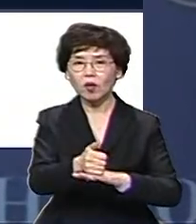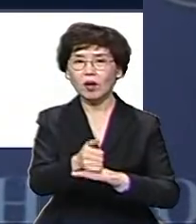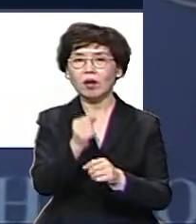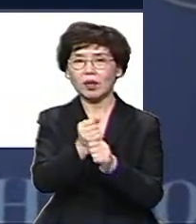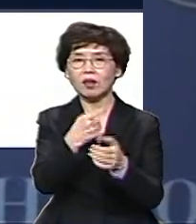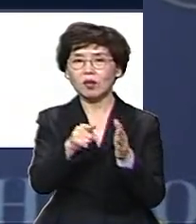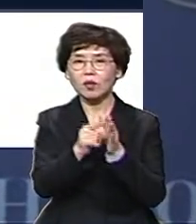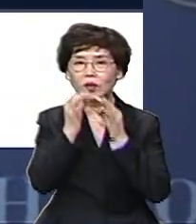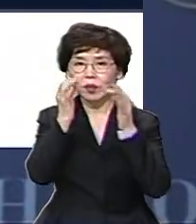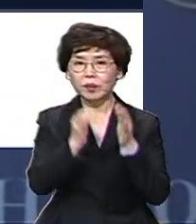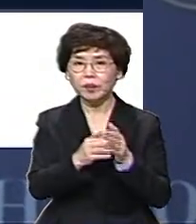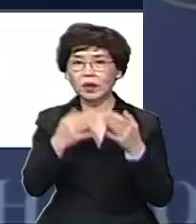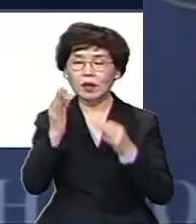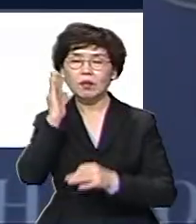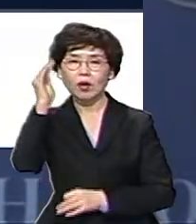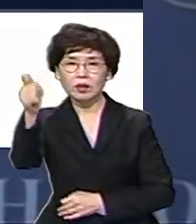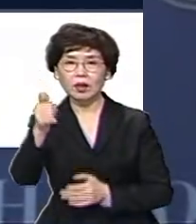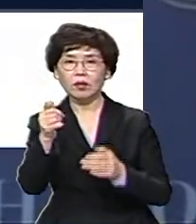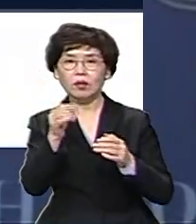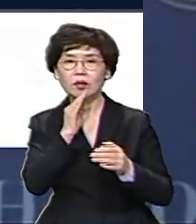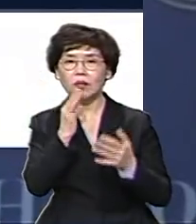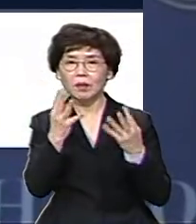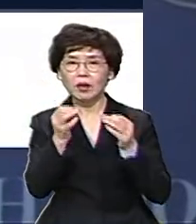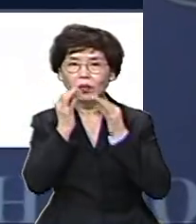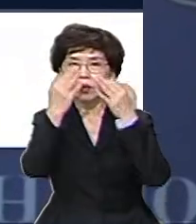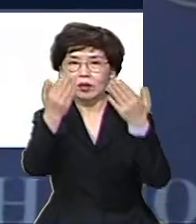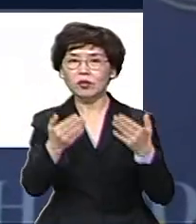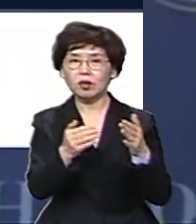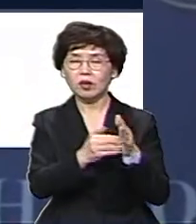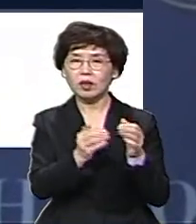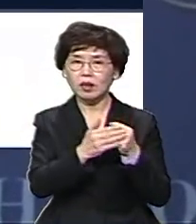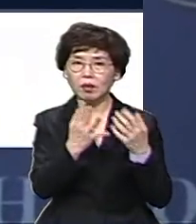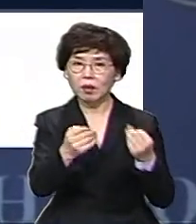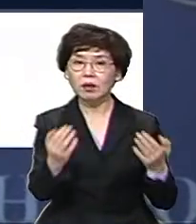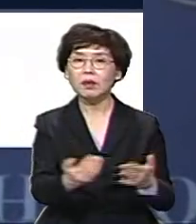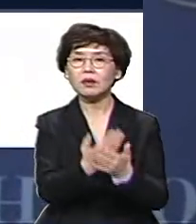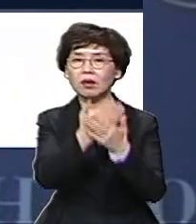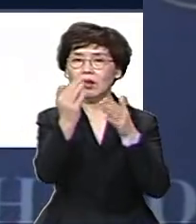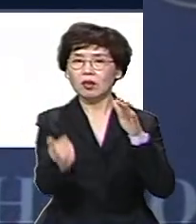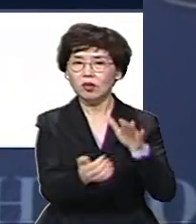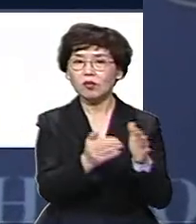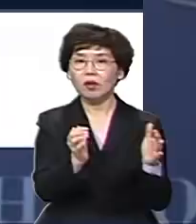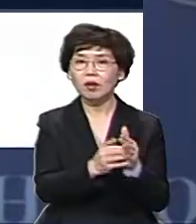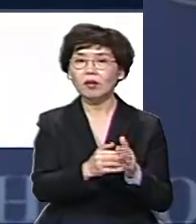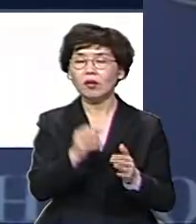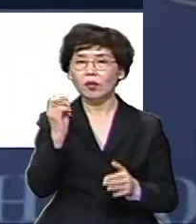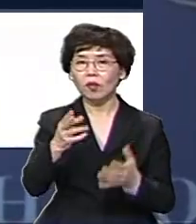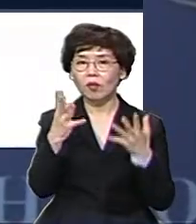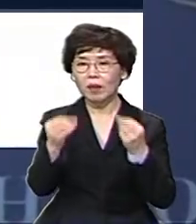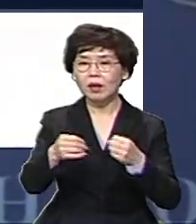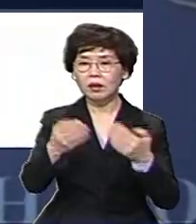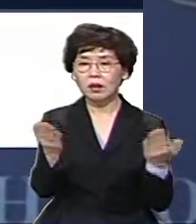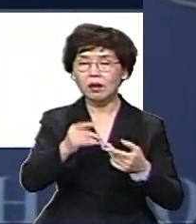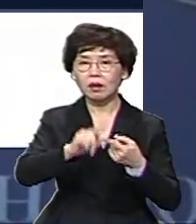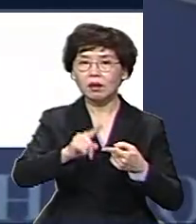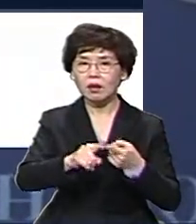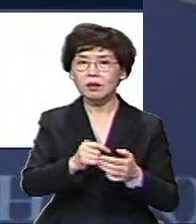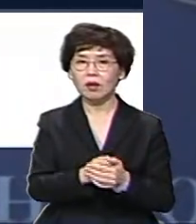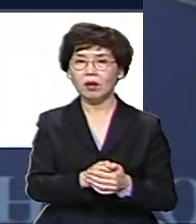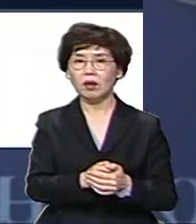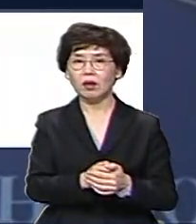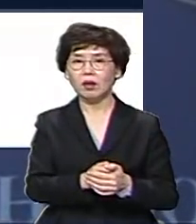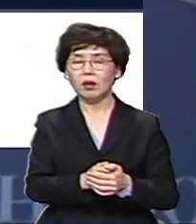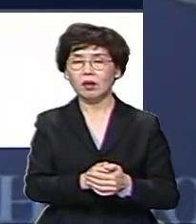좋은 결과를 냈습니다. 김정은 위원장께서도 정말로 많은 노력을 하셨기 때문에 많은 진전을 이루셨습니다. 그리고 더